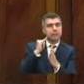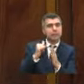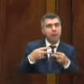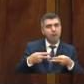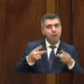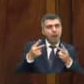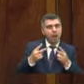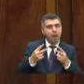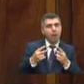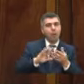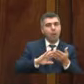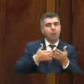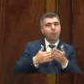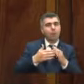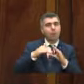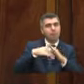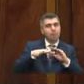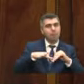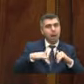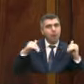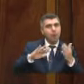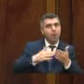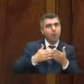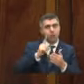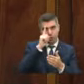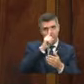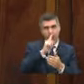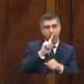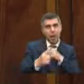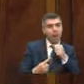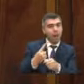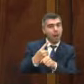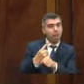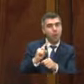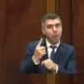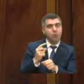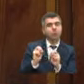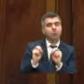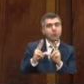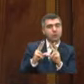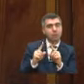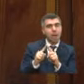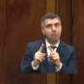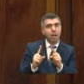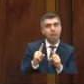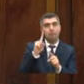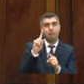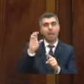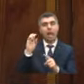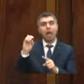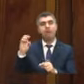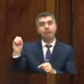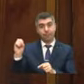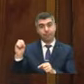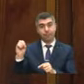مرقمة بأهداف واضحة، وغادي نمشيو لها. وفي هذه السنة الأولى الحمد لله حققنا الهدف اللي كنا حددناه، هو إدماج 100,000 طفل جديد في